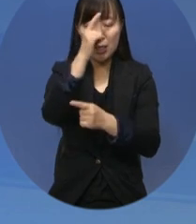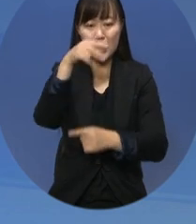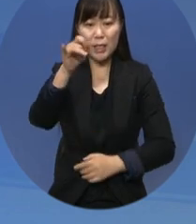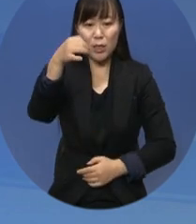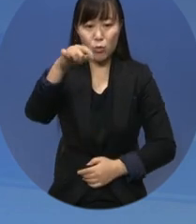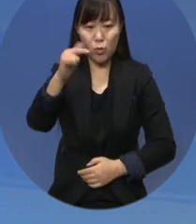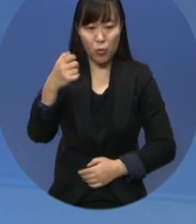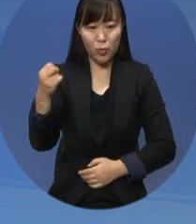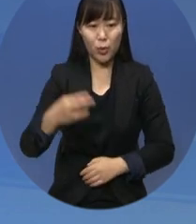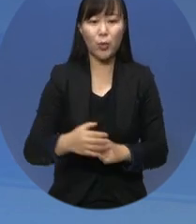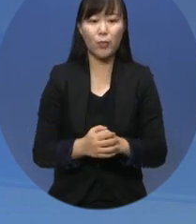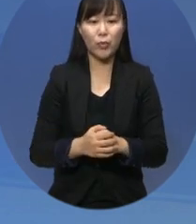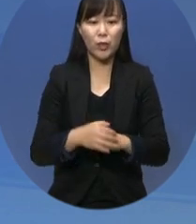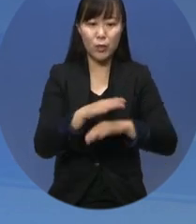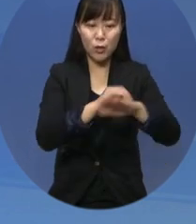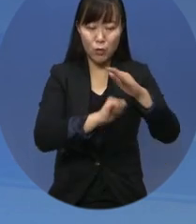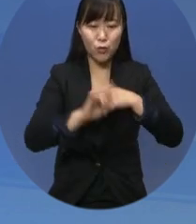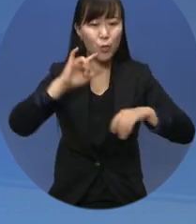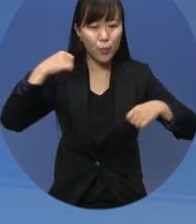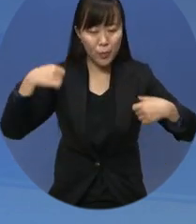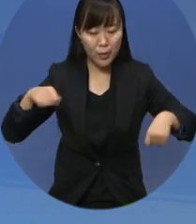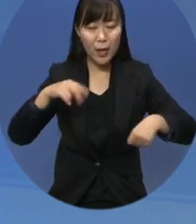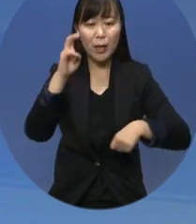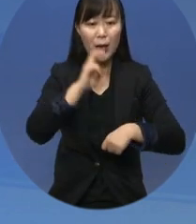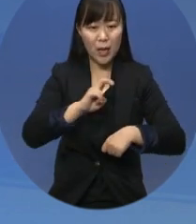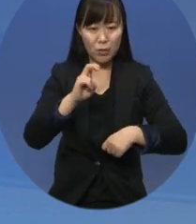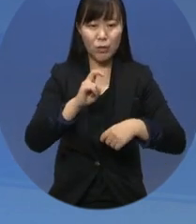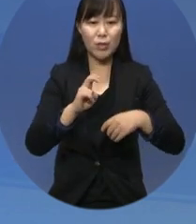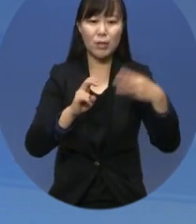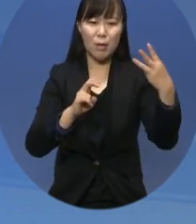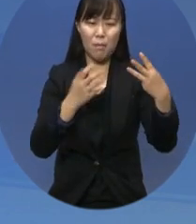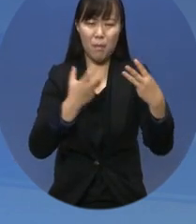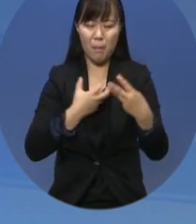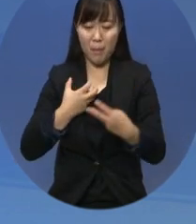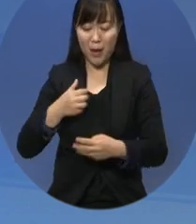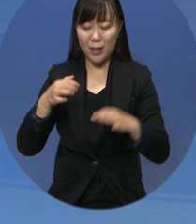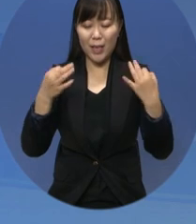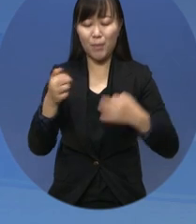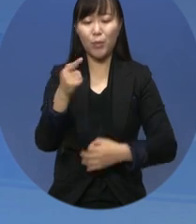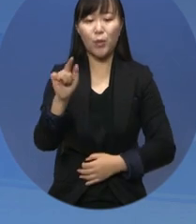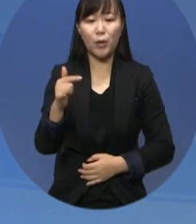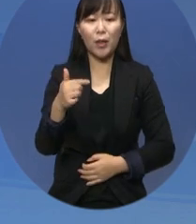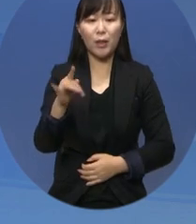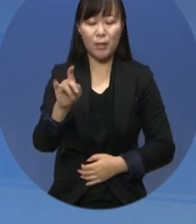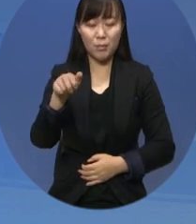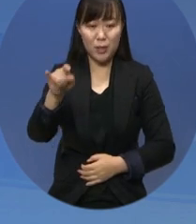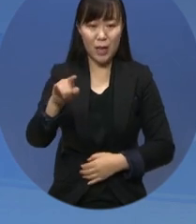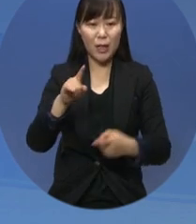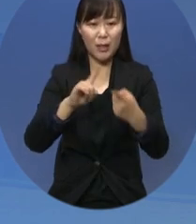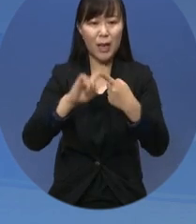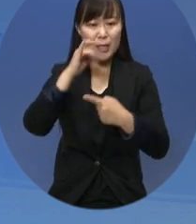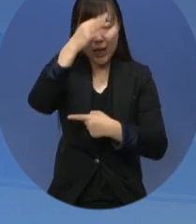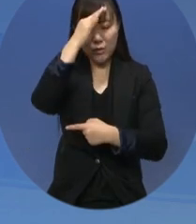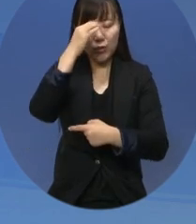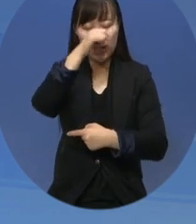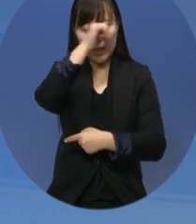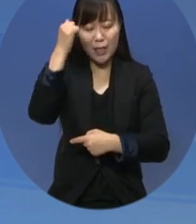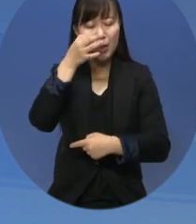이지원, 선수 무용수, 가수 삼관왕 김남재의 예술 인생을 담아냈습니다.